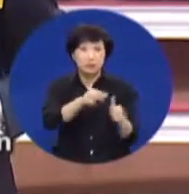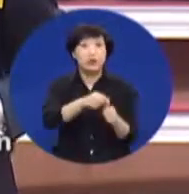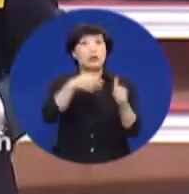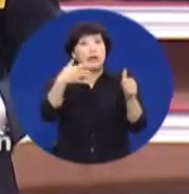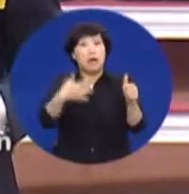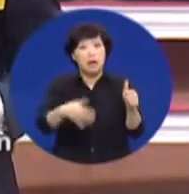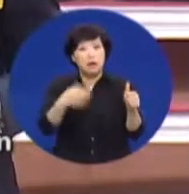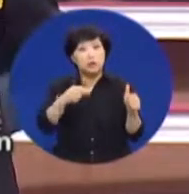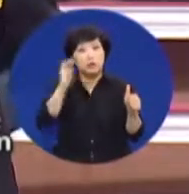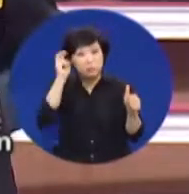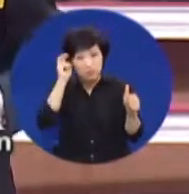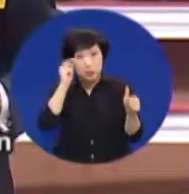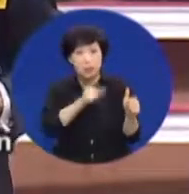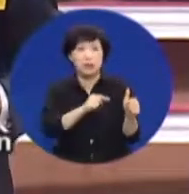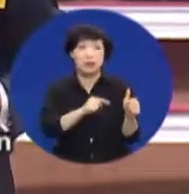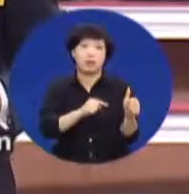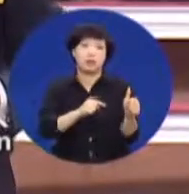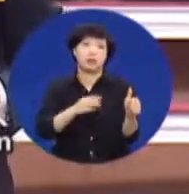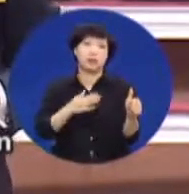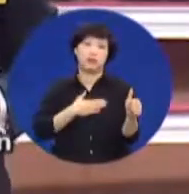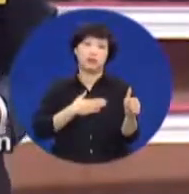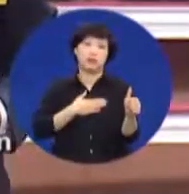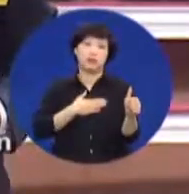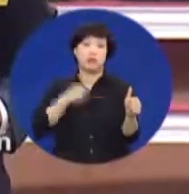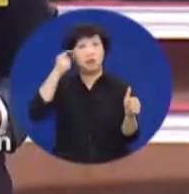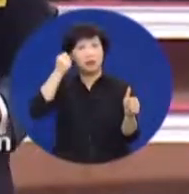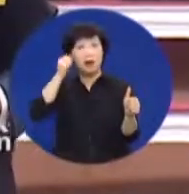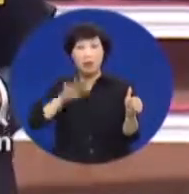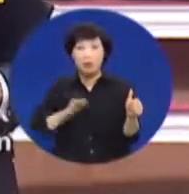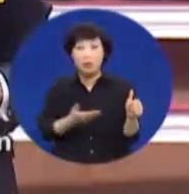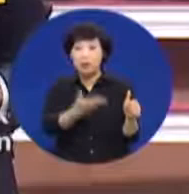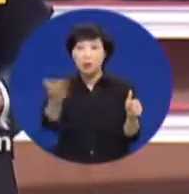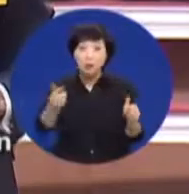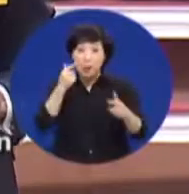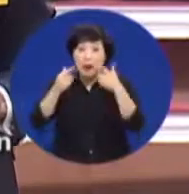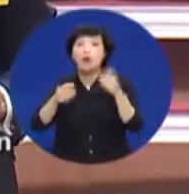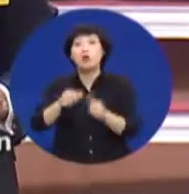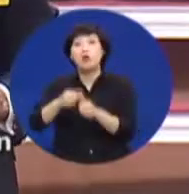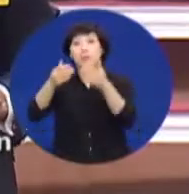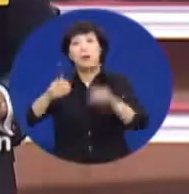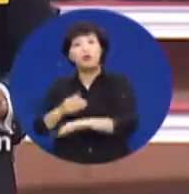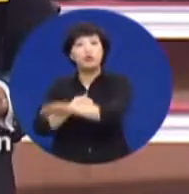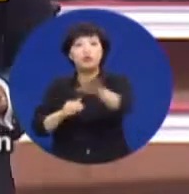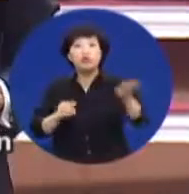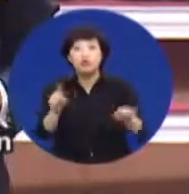보다. 답이 어떤 나와. 확실하게 구원받은 사람은요